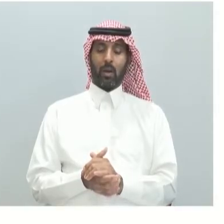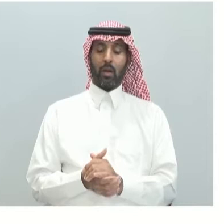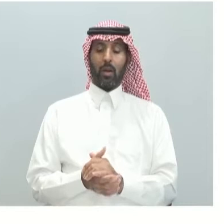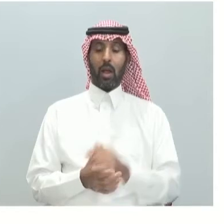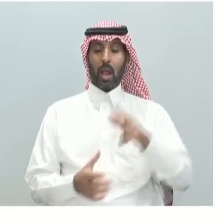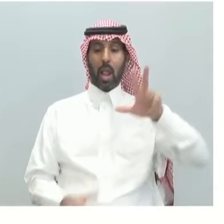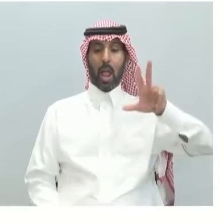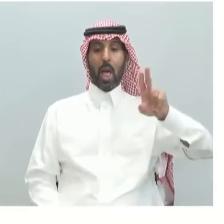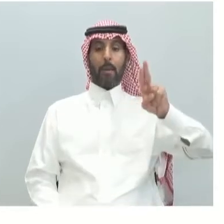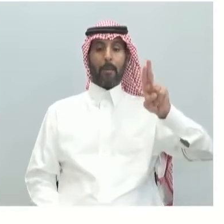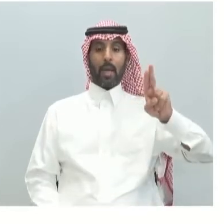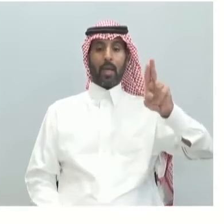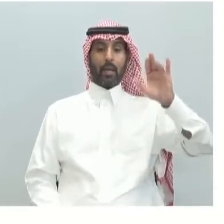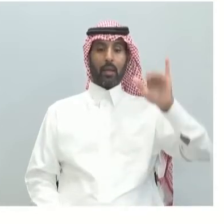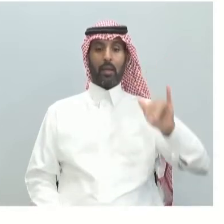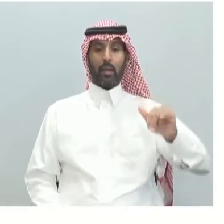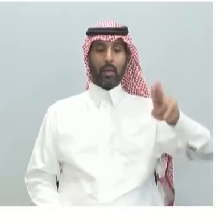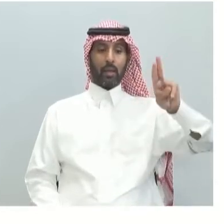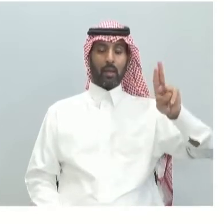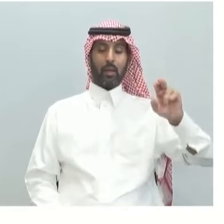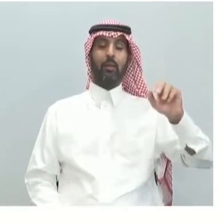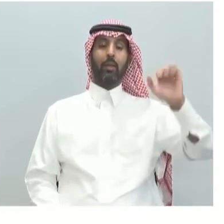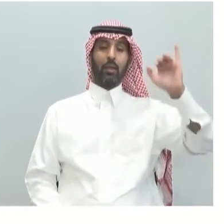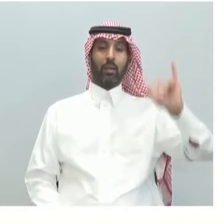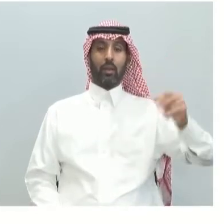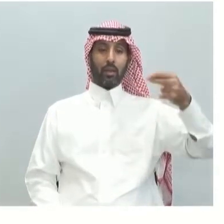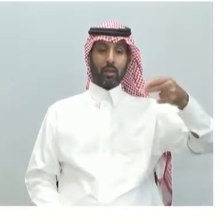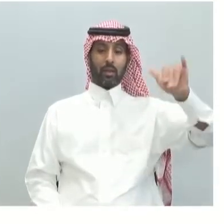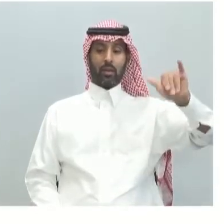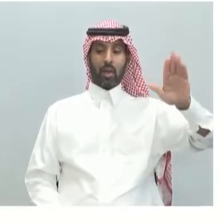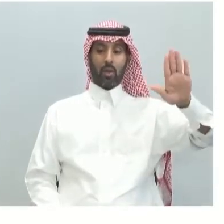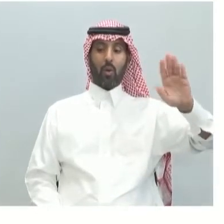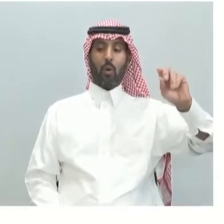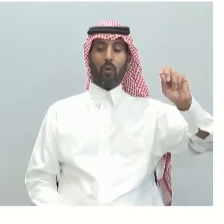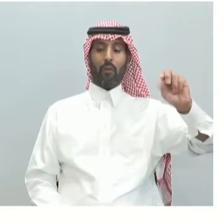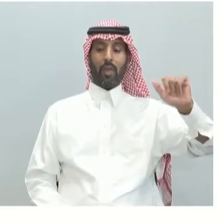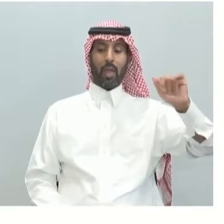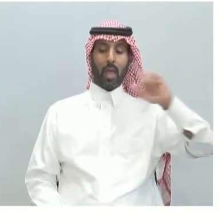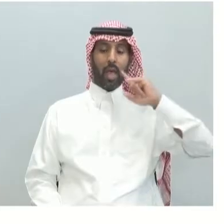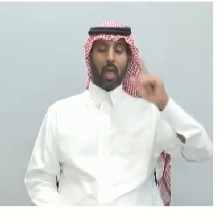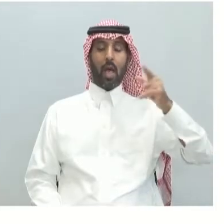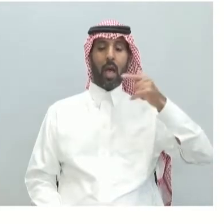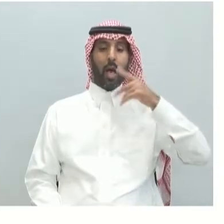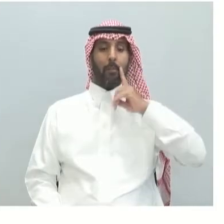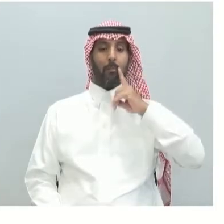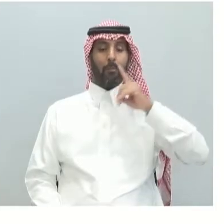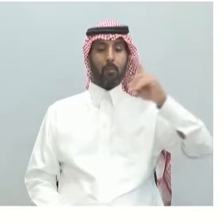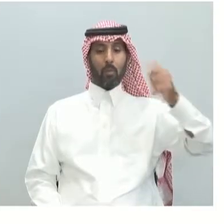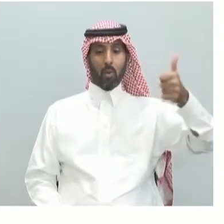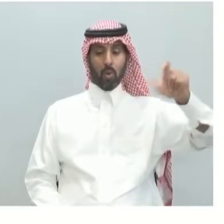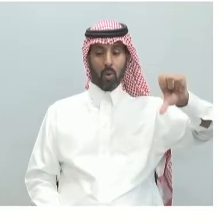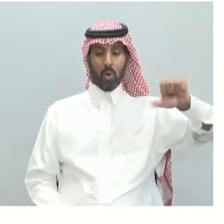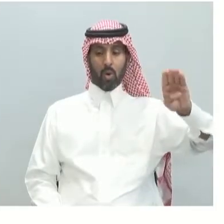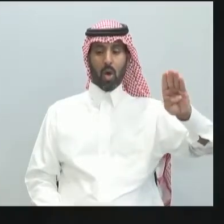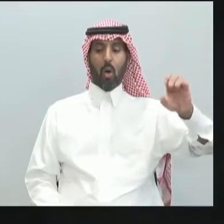البيت يعيش فيه ابوك وامك واسرتك جميعا لذا فاننا نحرص دائما